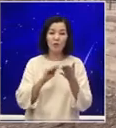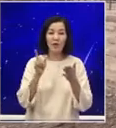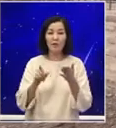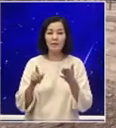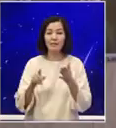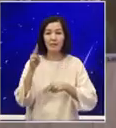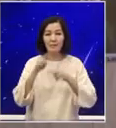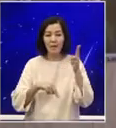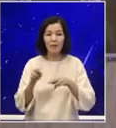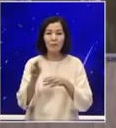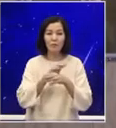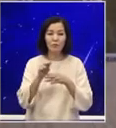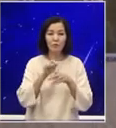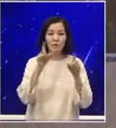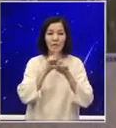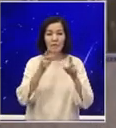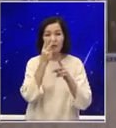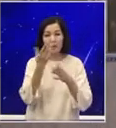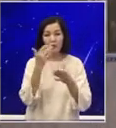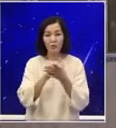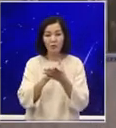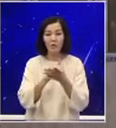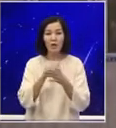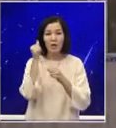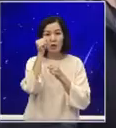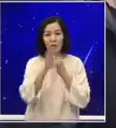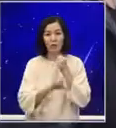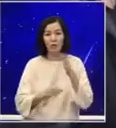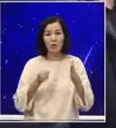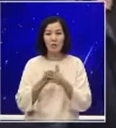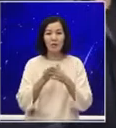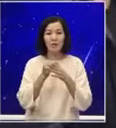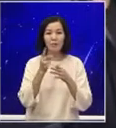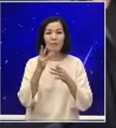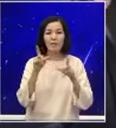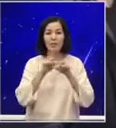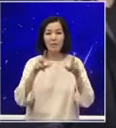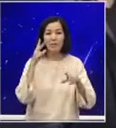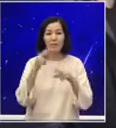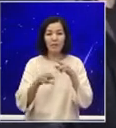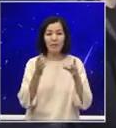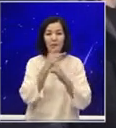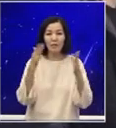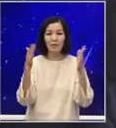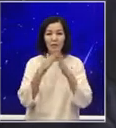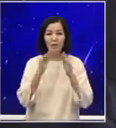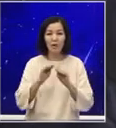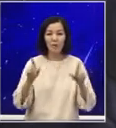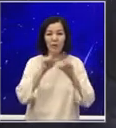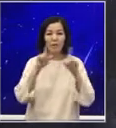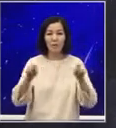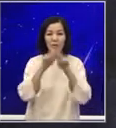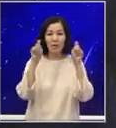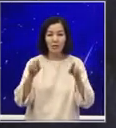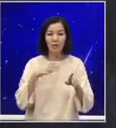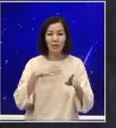және жөнделіп жатқан нысандарды көрсетті. Мәселен, жыл соңына дейін бірнеше нысан бітеді. Сұраншы Батыр кентіндегі мәдениет үйі мен балабақша ғимараты